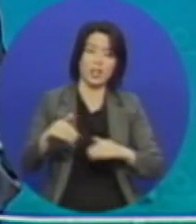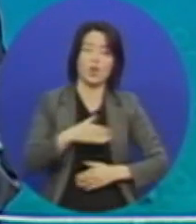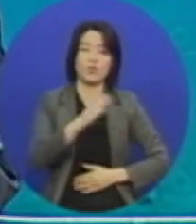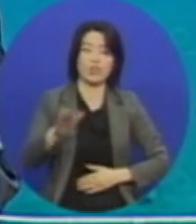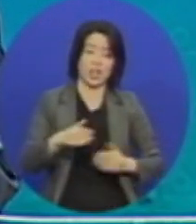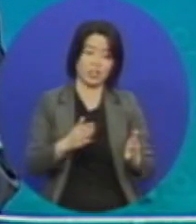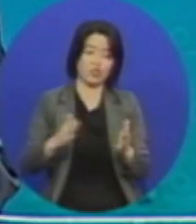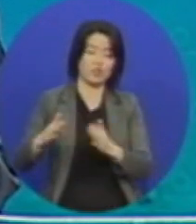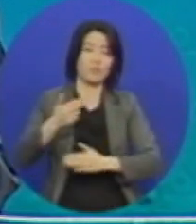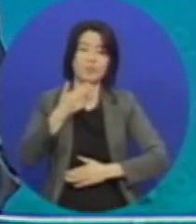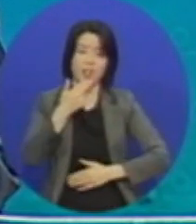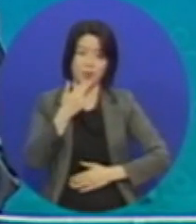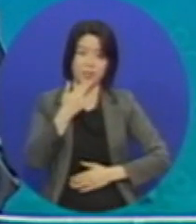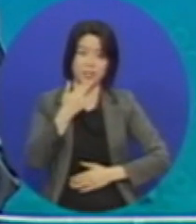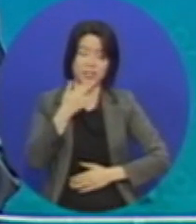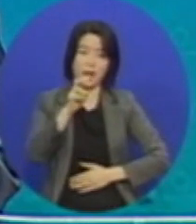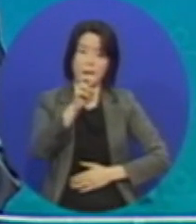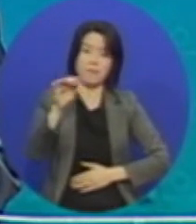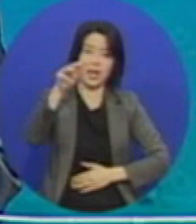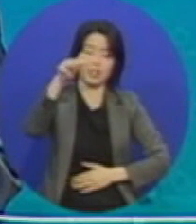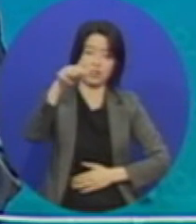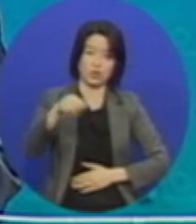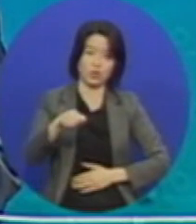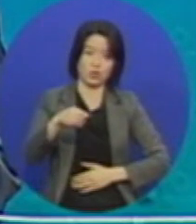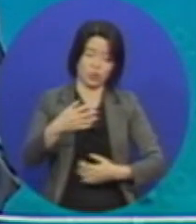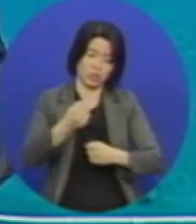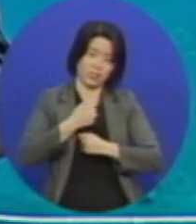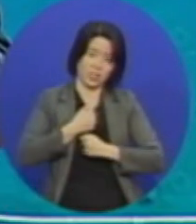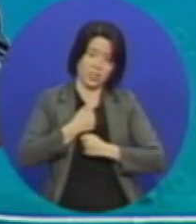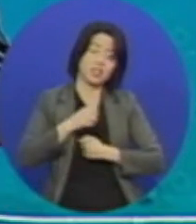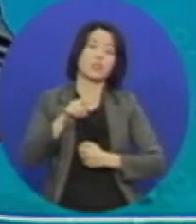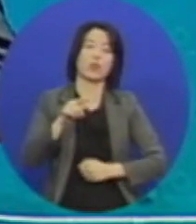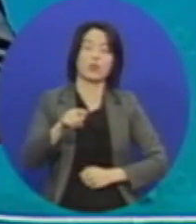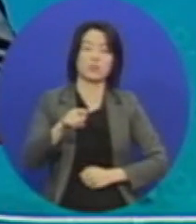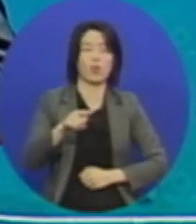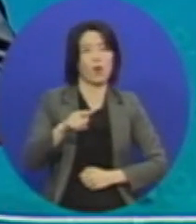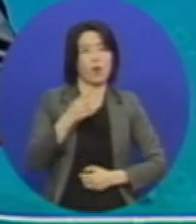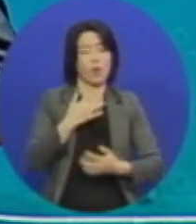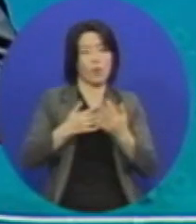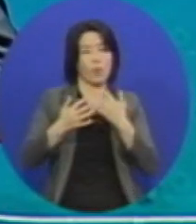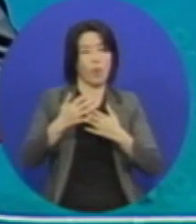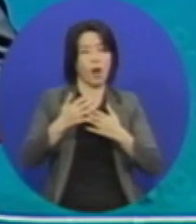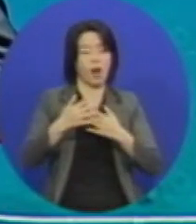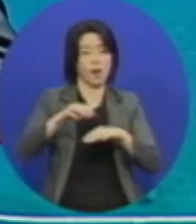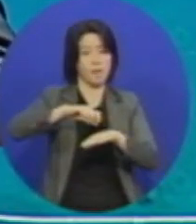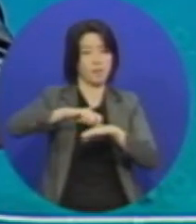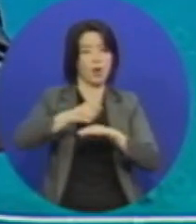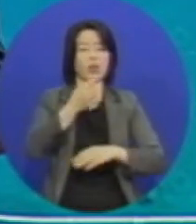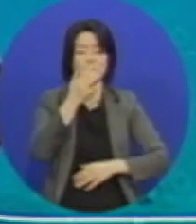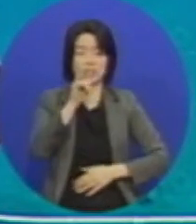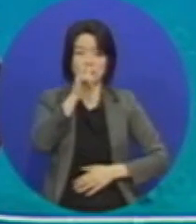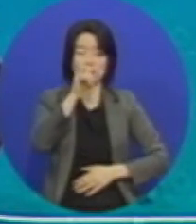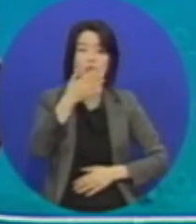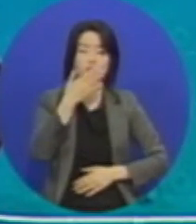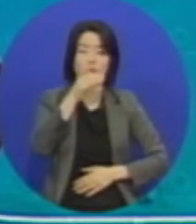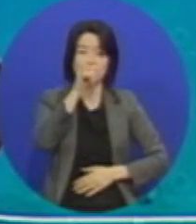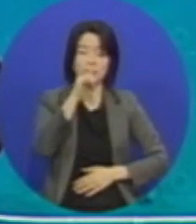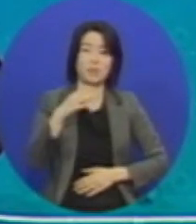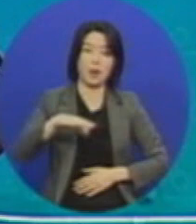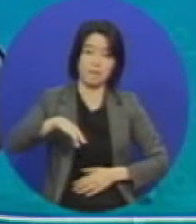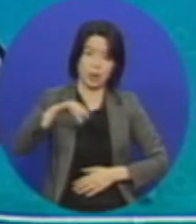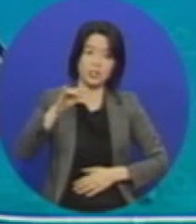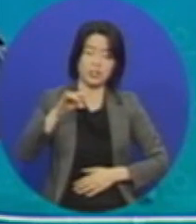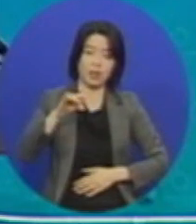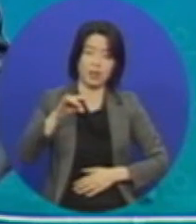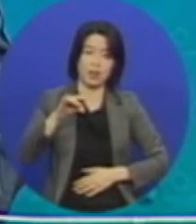준비 없이 맥주 감사절을 지키는 것은 화일 수도 있기 때문에 먼저 맥주 감자 절에 대한